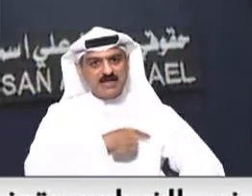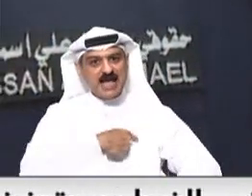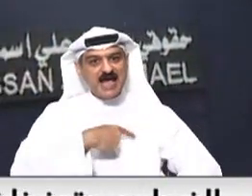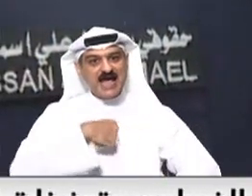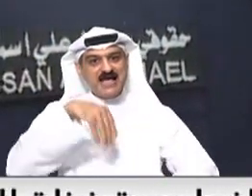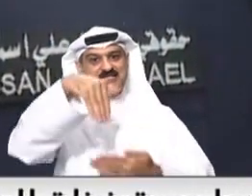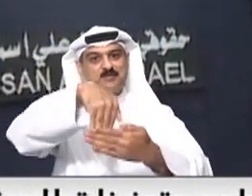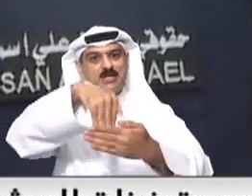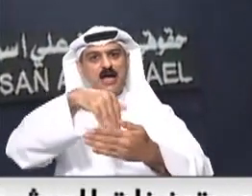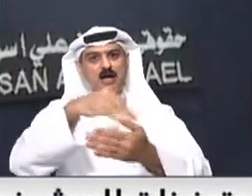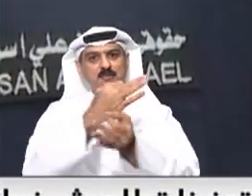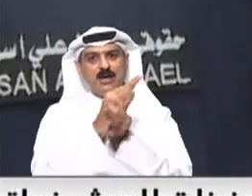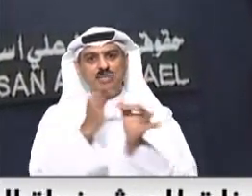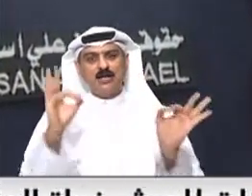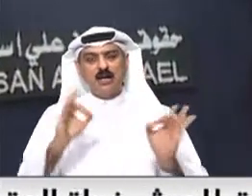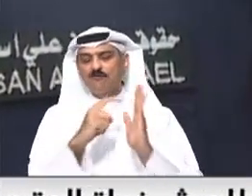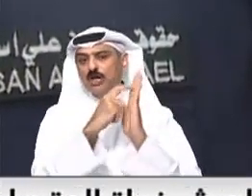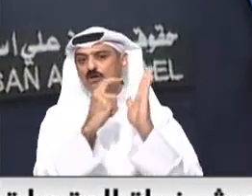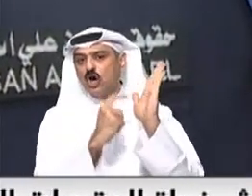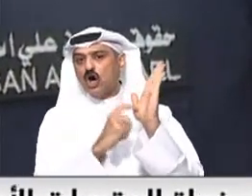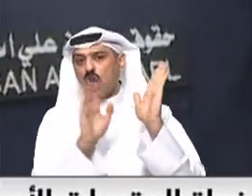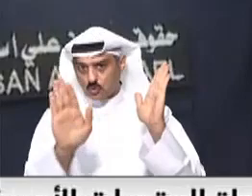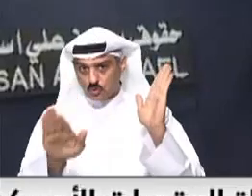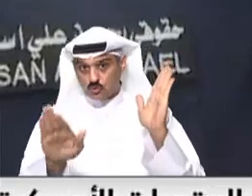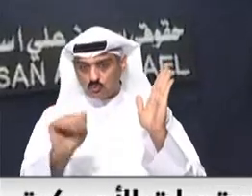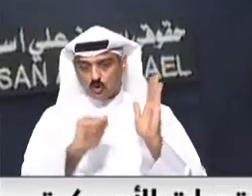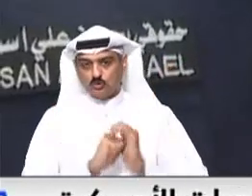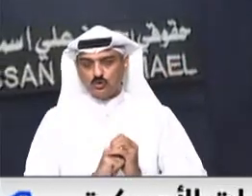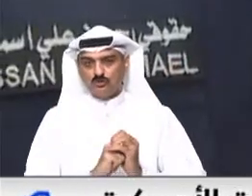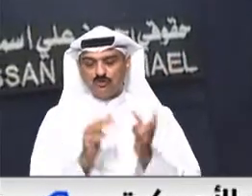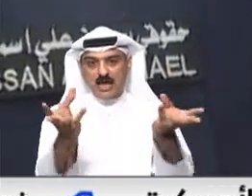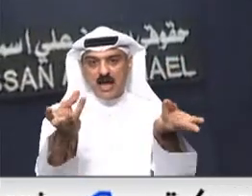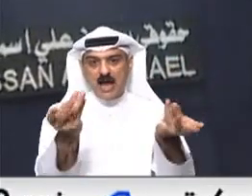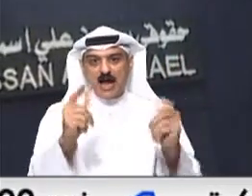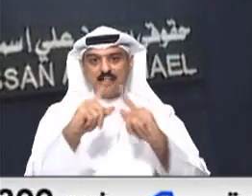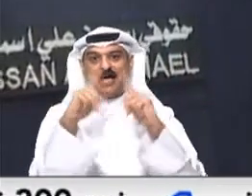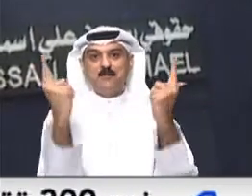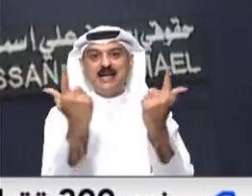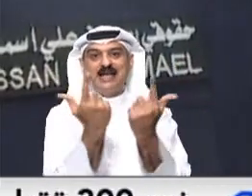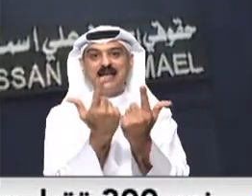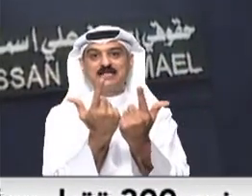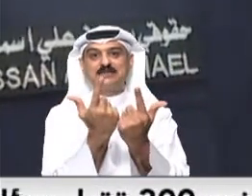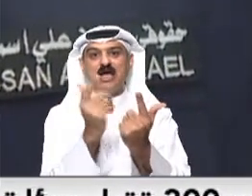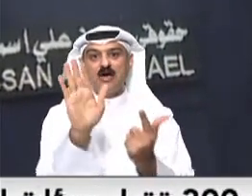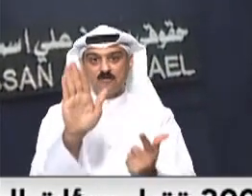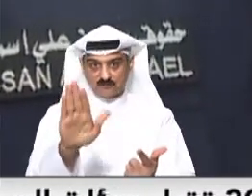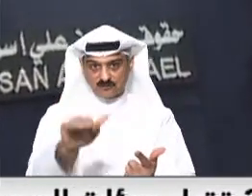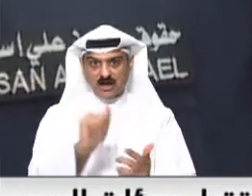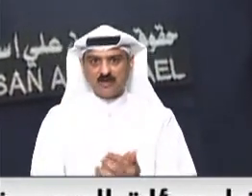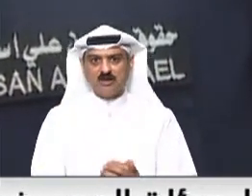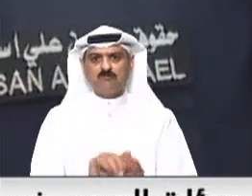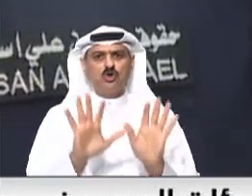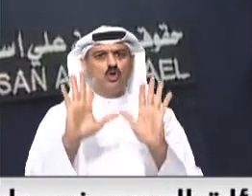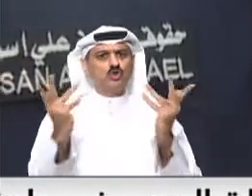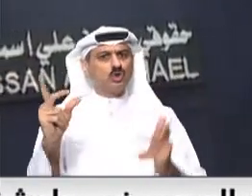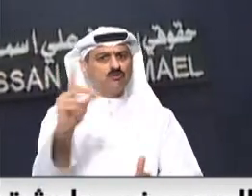الناخبين، ويوجد طبعا قانون الانتخاب، ويوجد رقم إدارة شؤون الانتخابات لا سمح الله إذا حدث أي